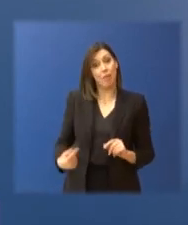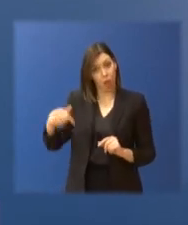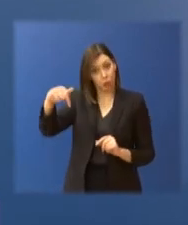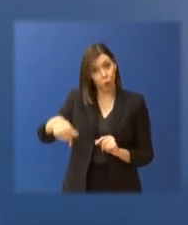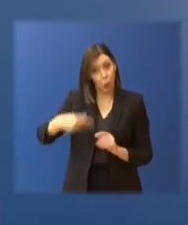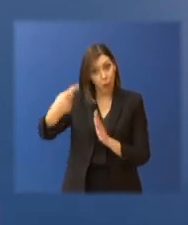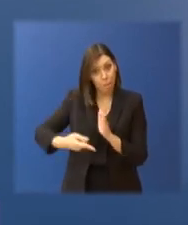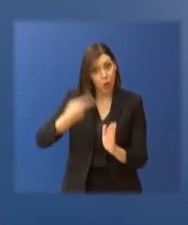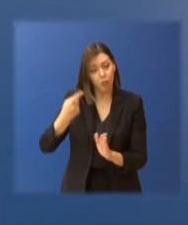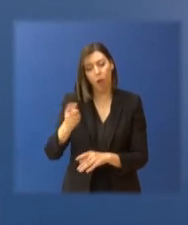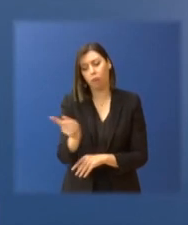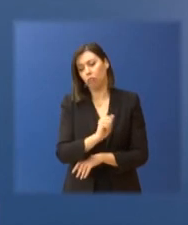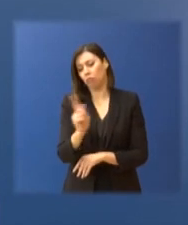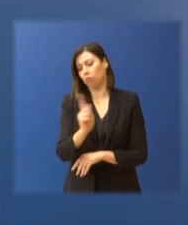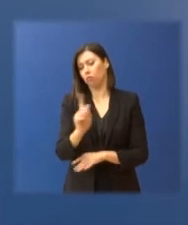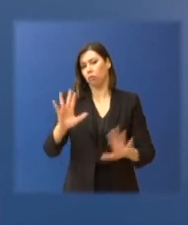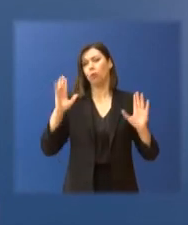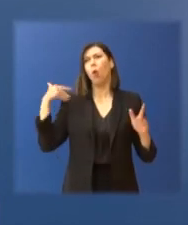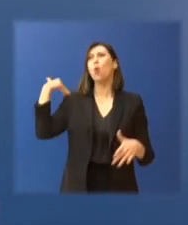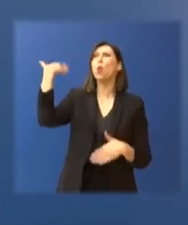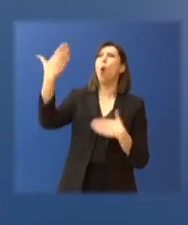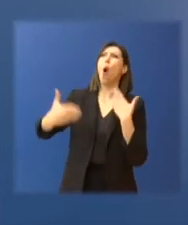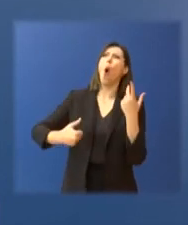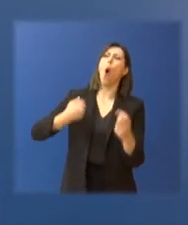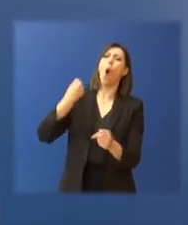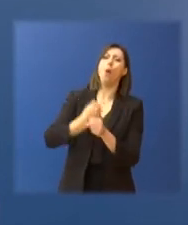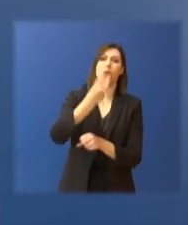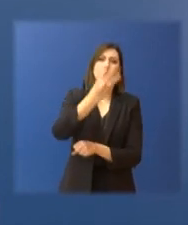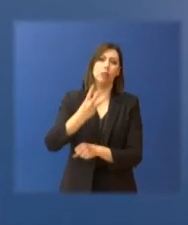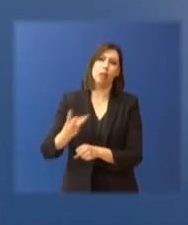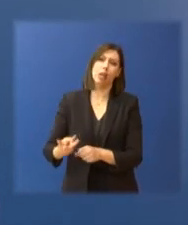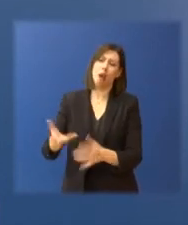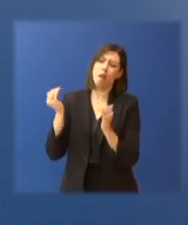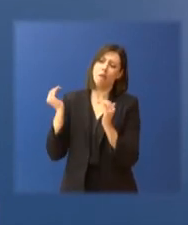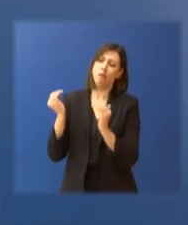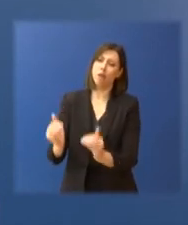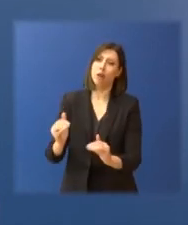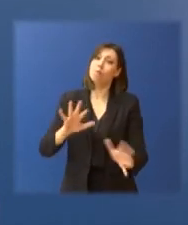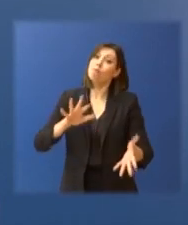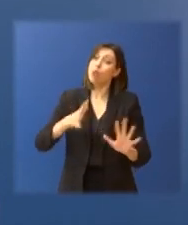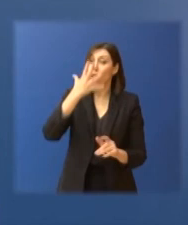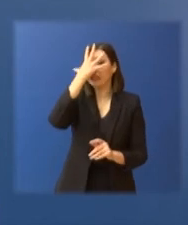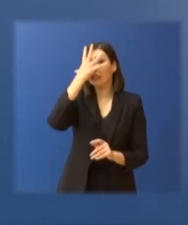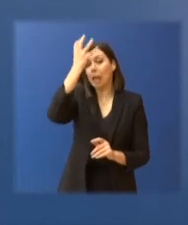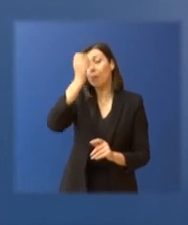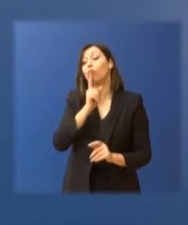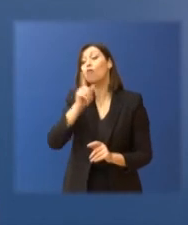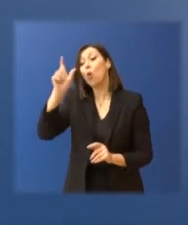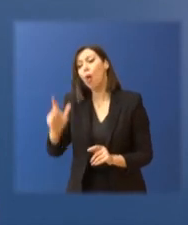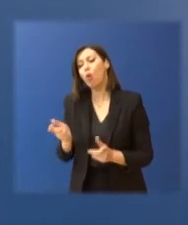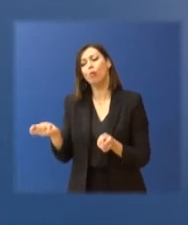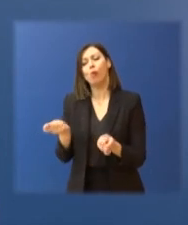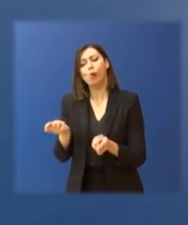γιγαντώνεται χρόνια μέσα στο ΣΥΡΙΖΑ με την ανοχή, αν όχι με την καθοδήγηση του ίδιου του κυρίου Τσίπρα. Ο